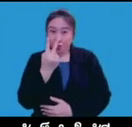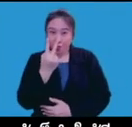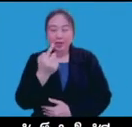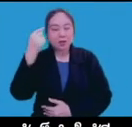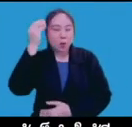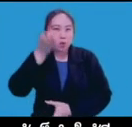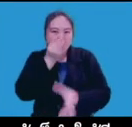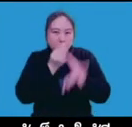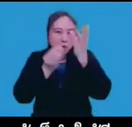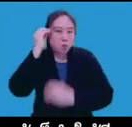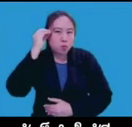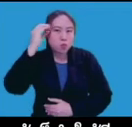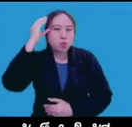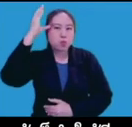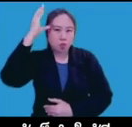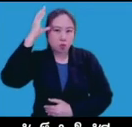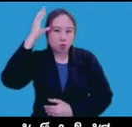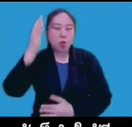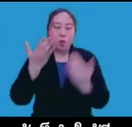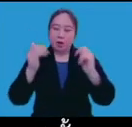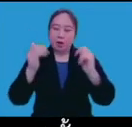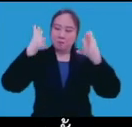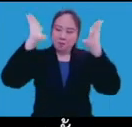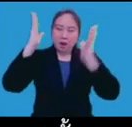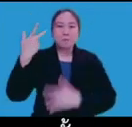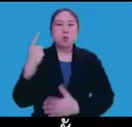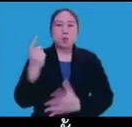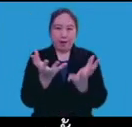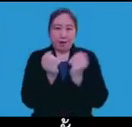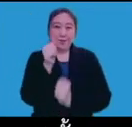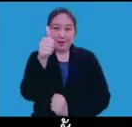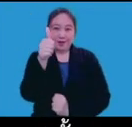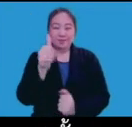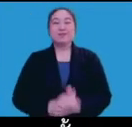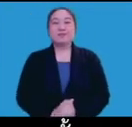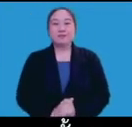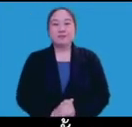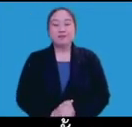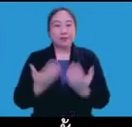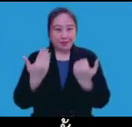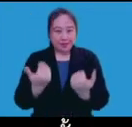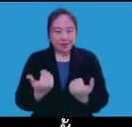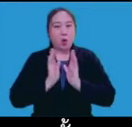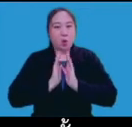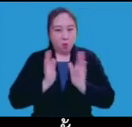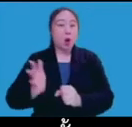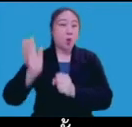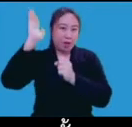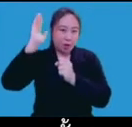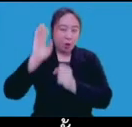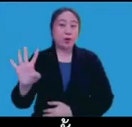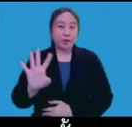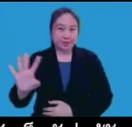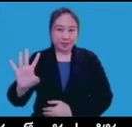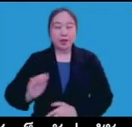ะได้รับความรู้และก็สาระประโยชน์จากงานสัมมนา Nextech Online Series ในครั้งนี้นะครับแล้วก็อีกครั้งครับขอขอบคุณวิทยากรทั้ง4ท่